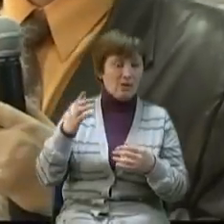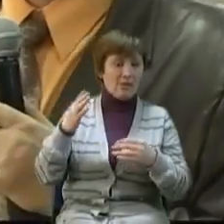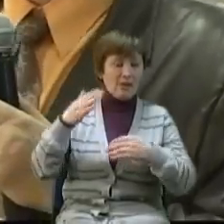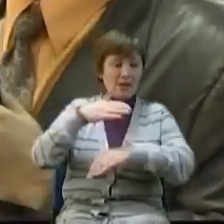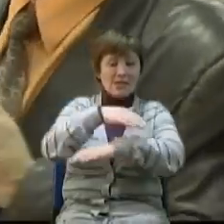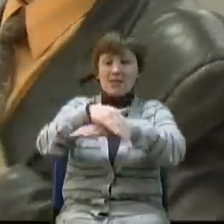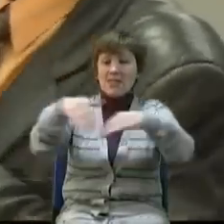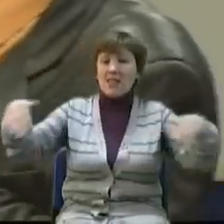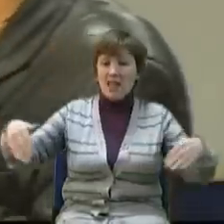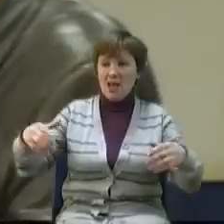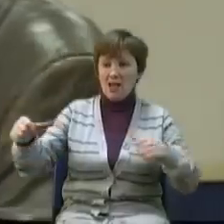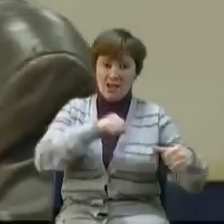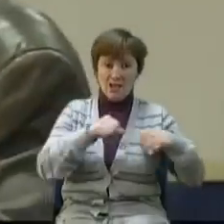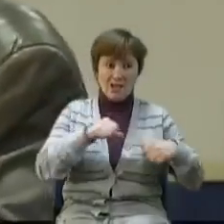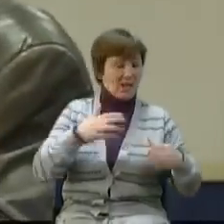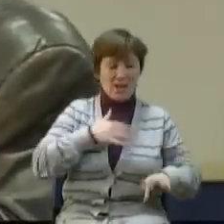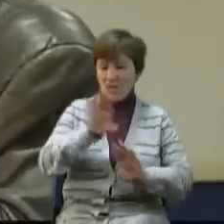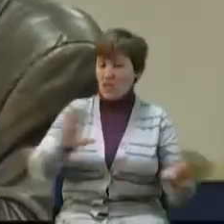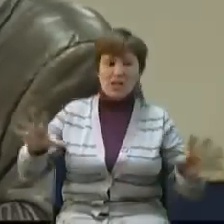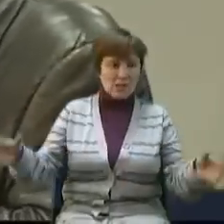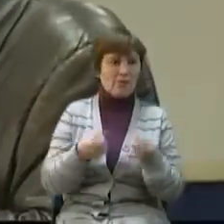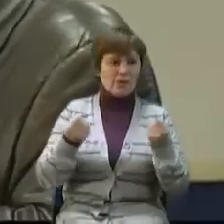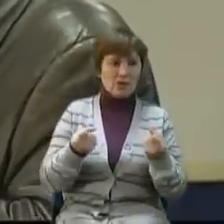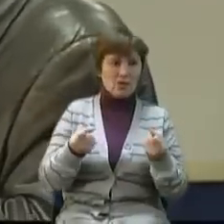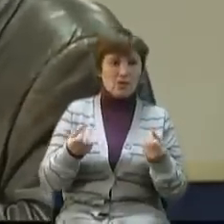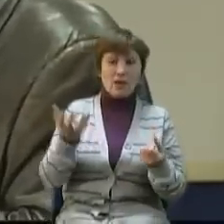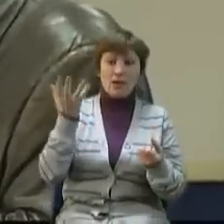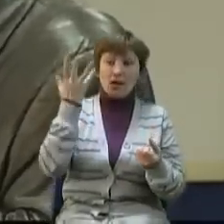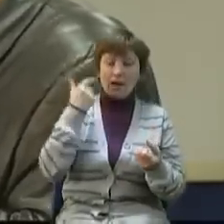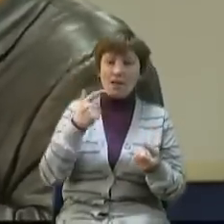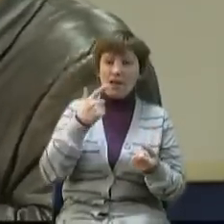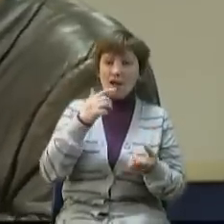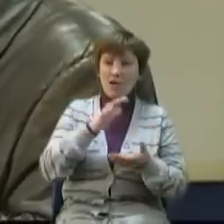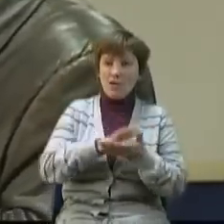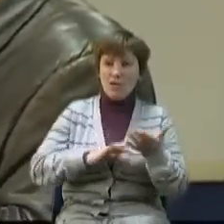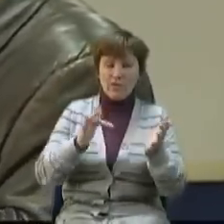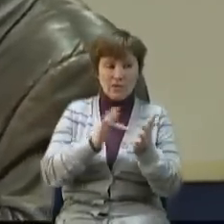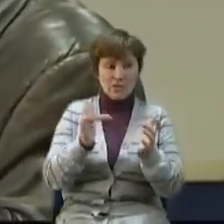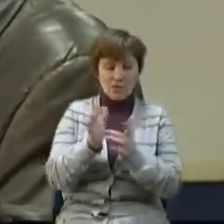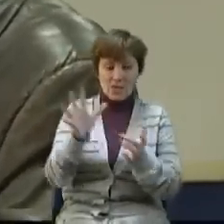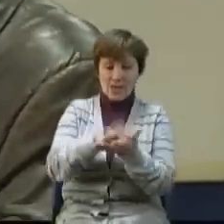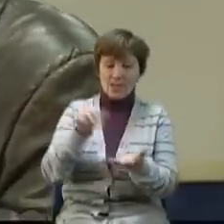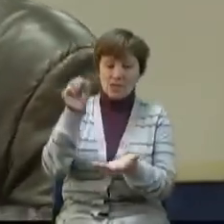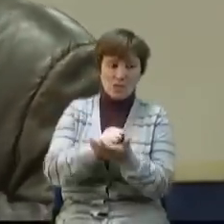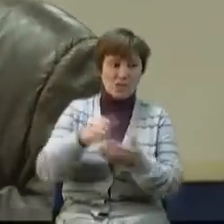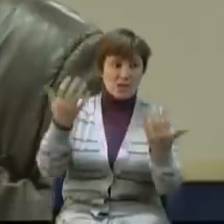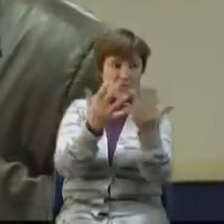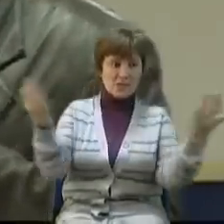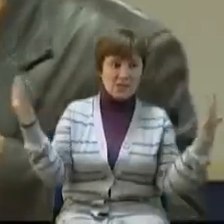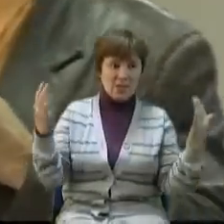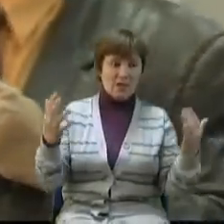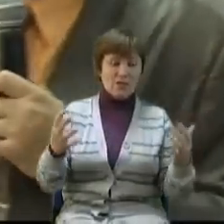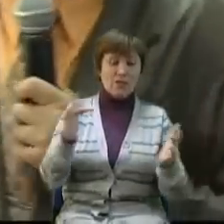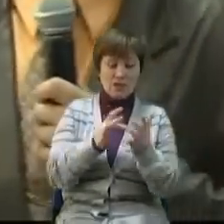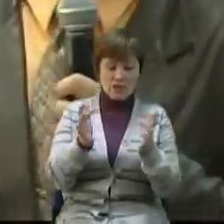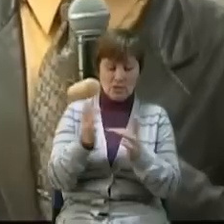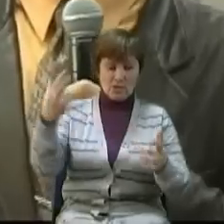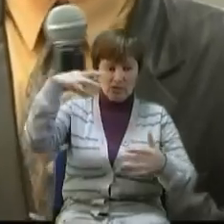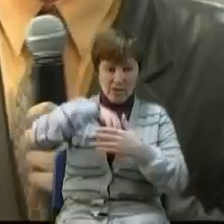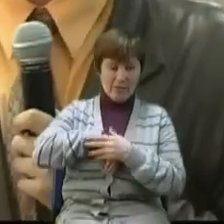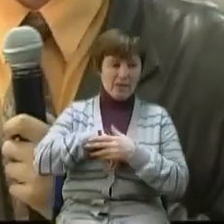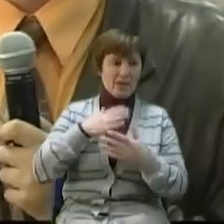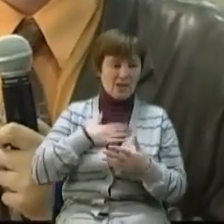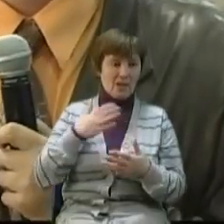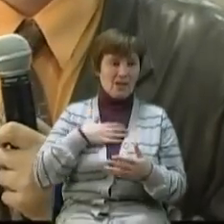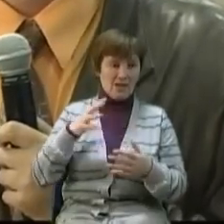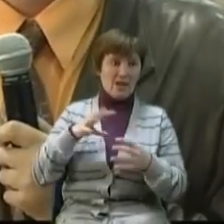человек. Когда кровь Иисуса Христа разрушает эту стену, и я пребываю в нем, он пребывает во мне, я